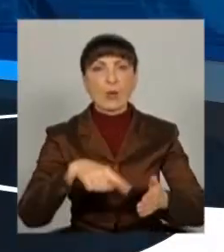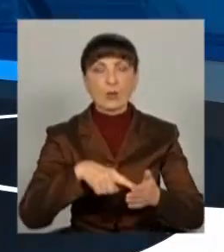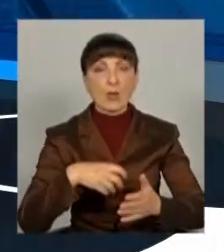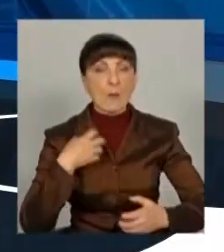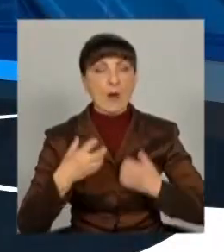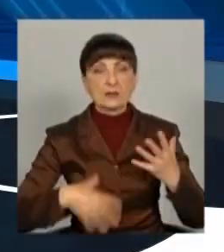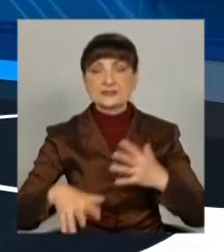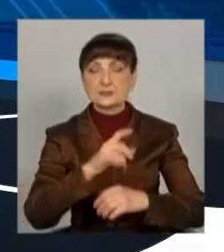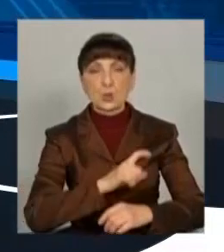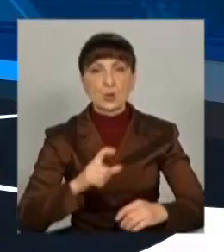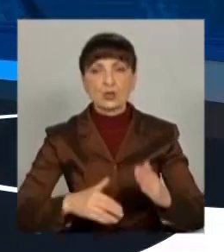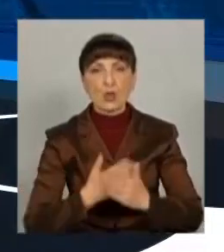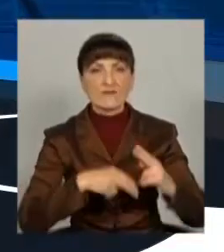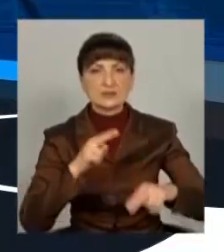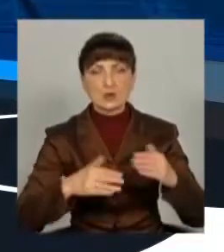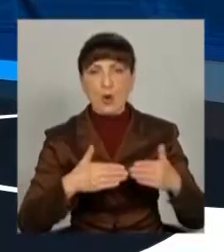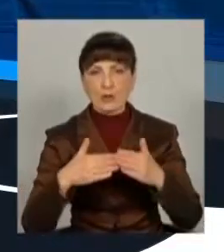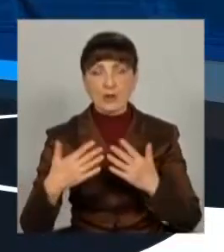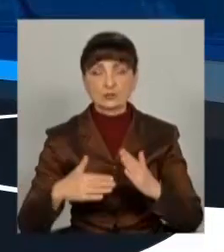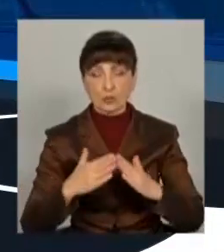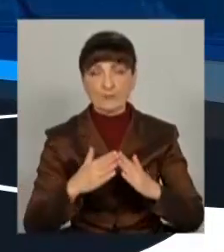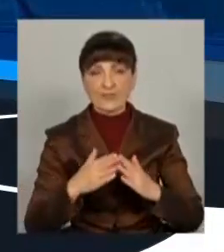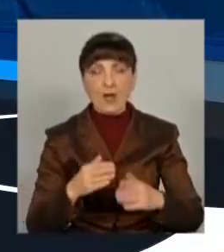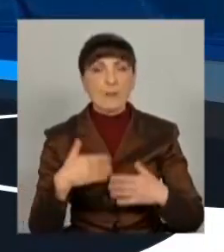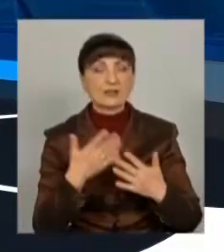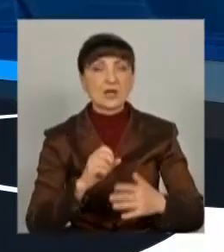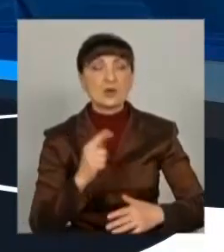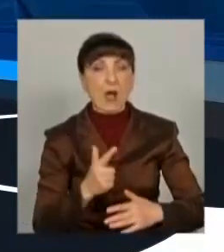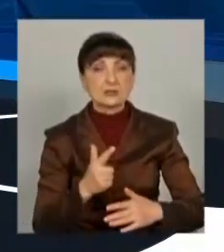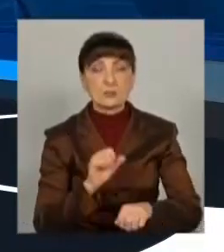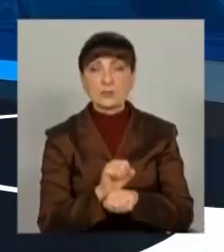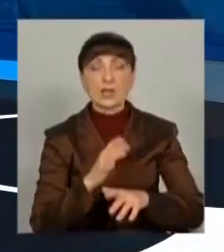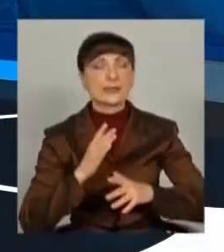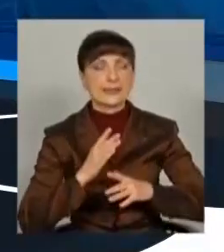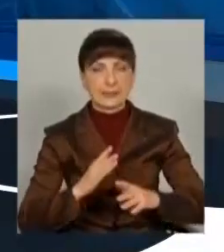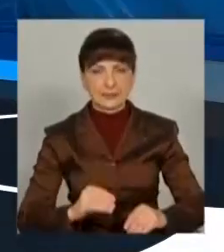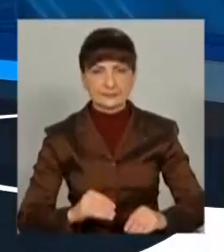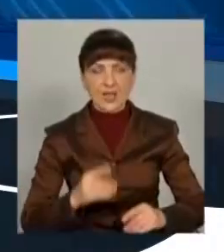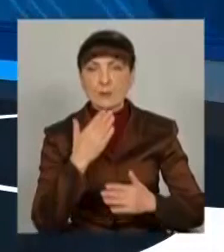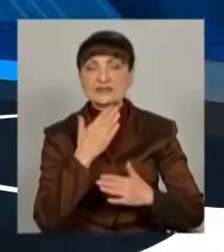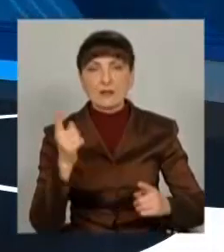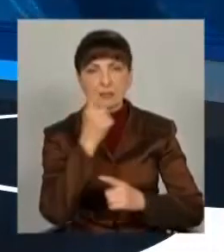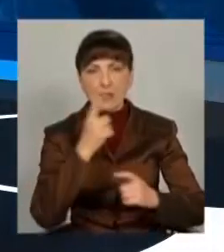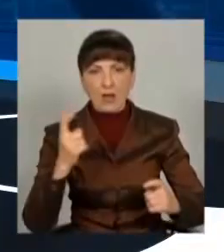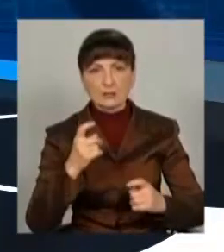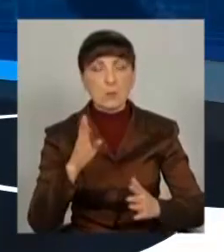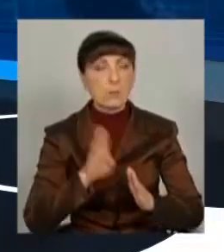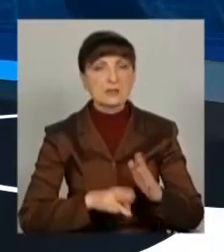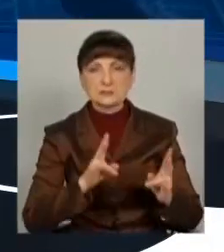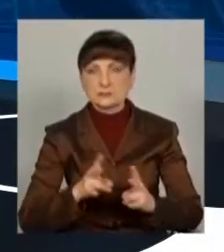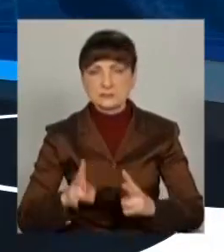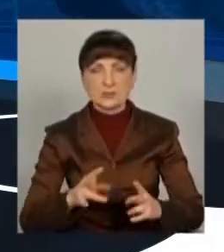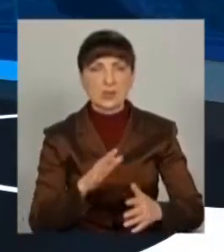панику среди жителей новостроек. При этом подачу голубого топлива потребителям не прекращали. По последним данным, обошлось без жертв